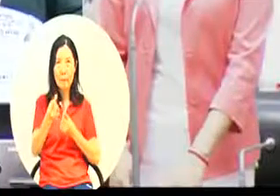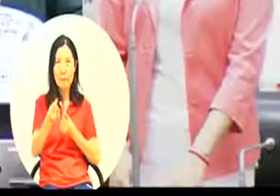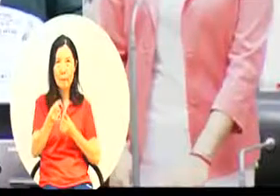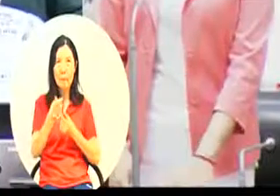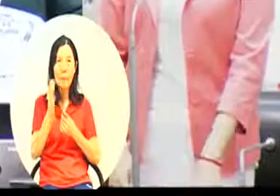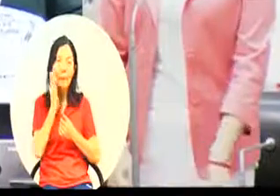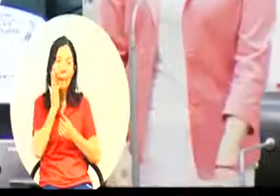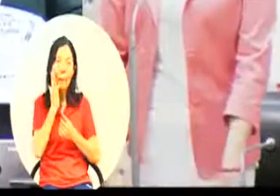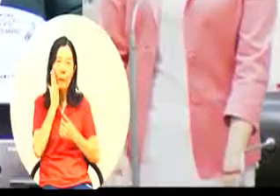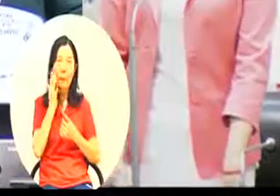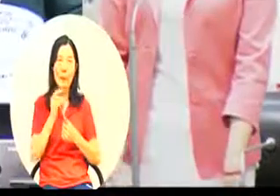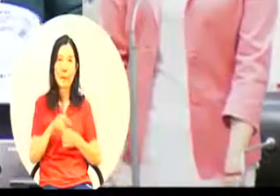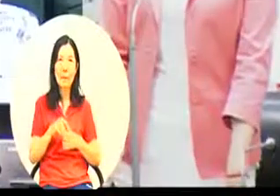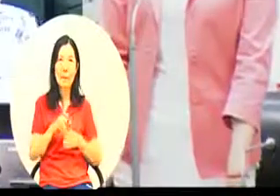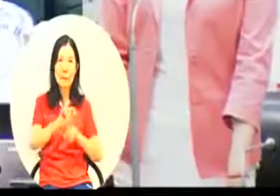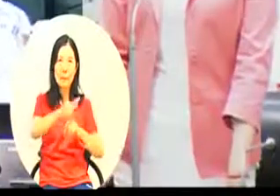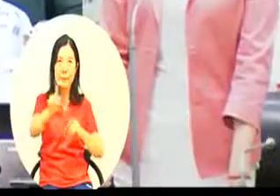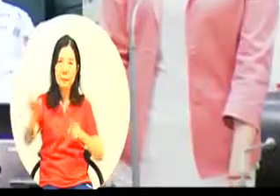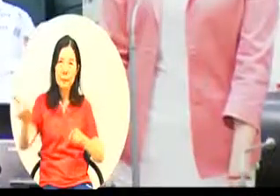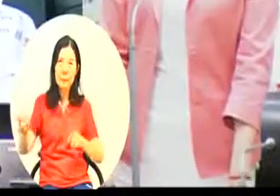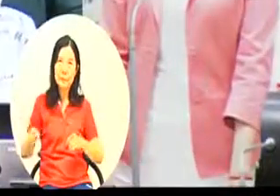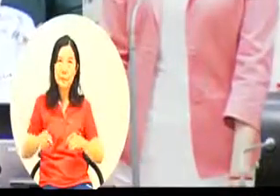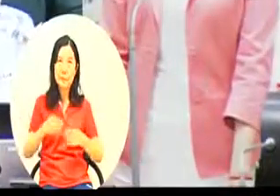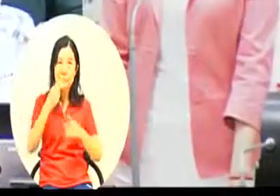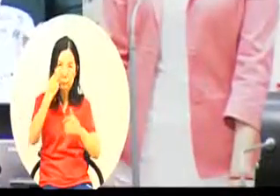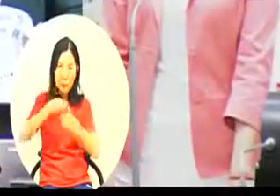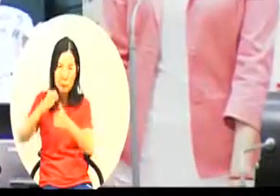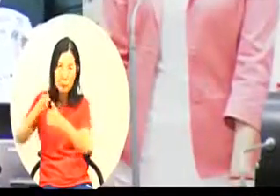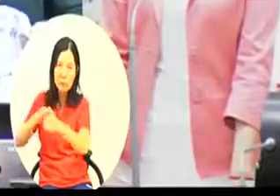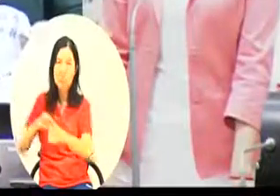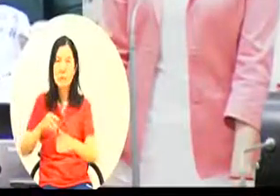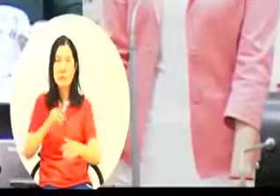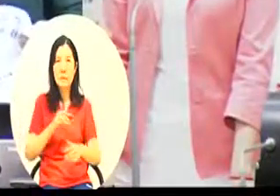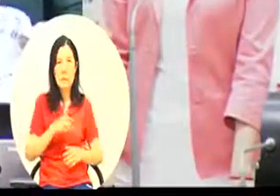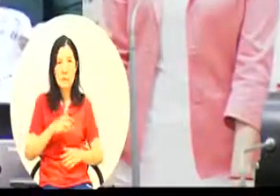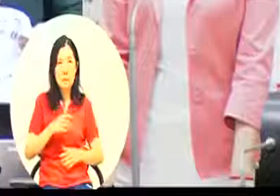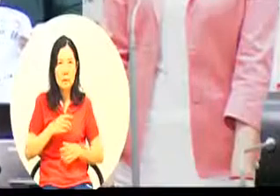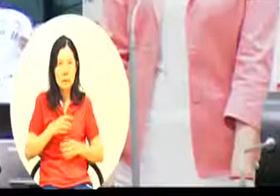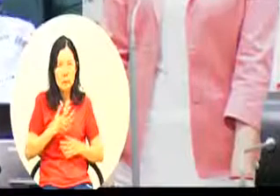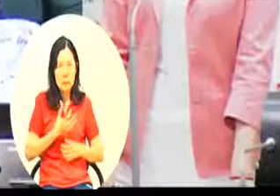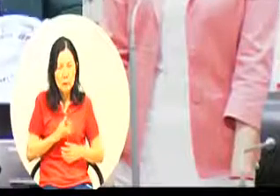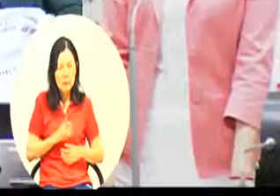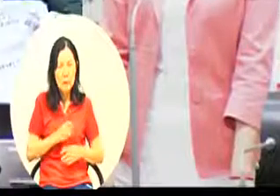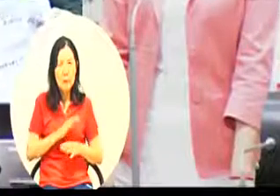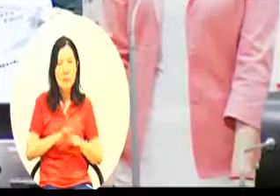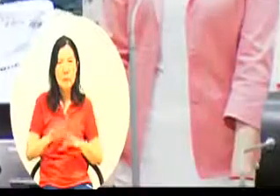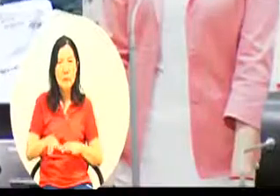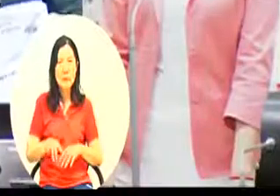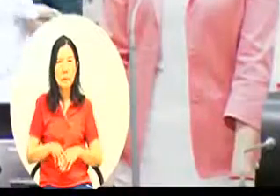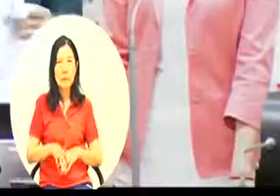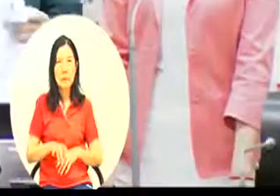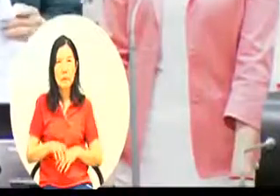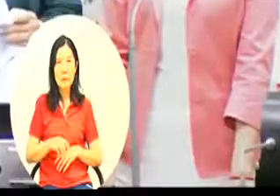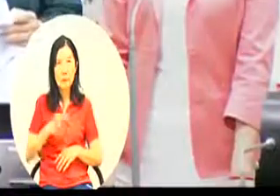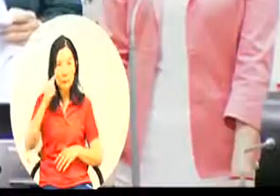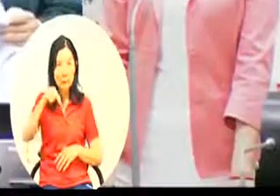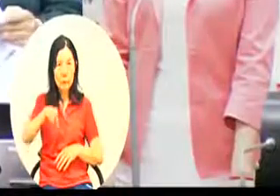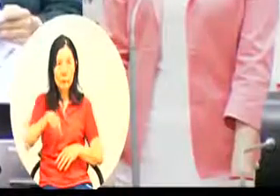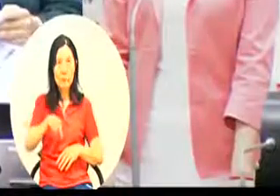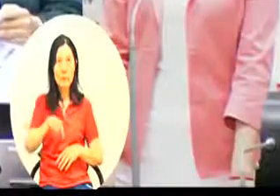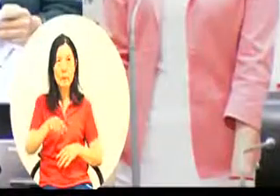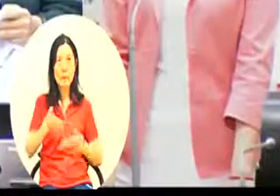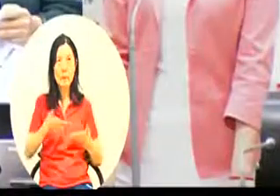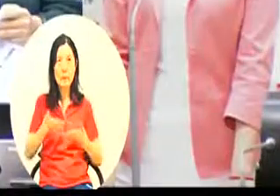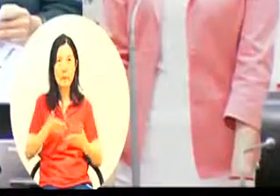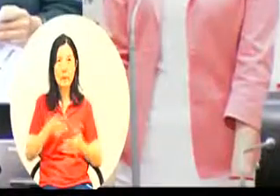喜，那对任何所有的受害者我们都是非常的心疼，所以我会觉得这个部分